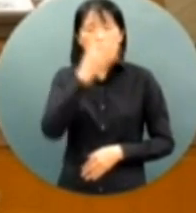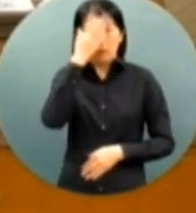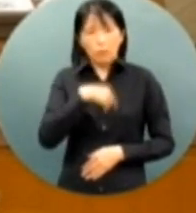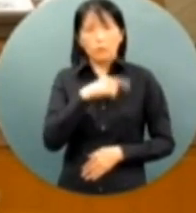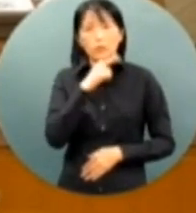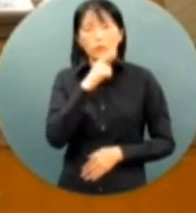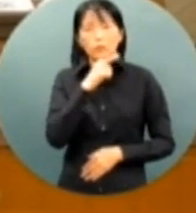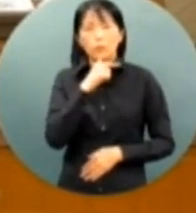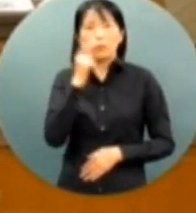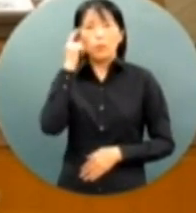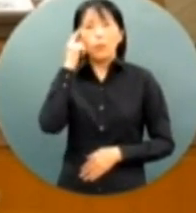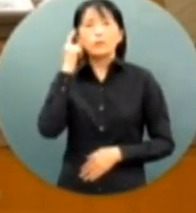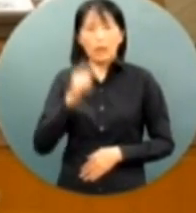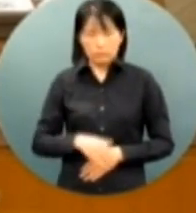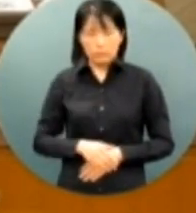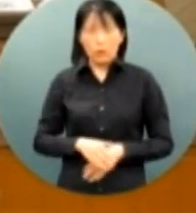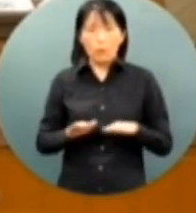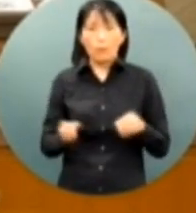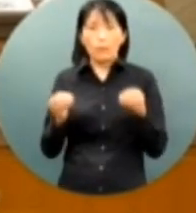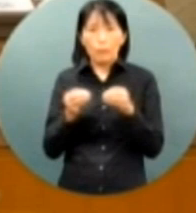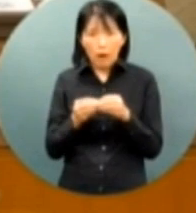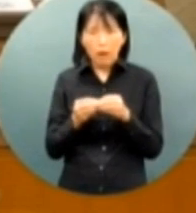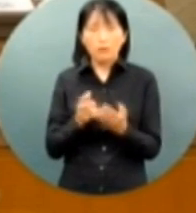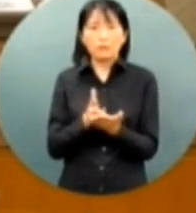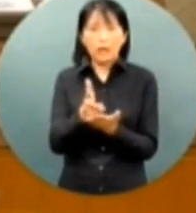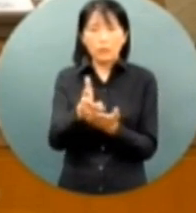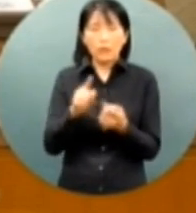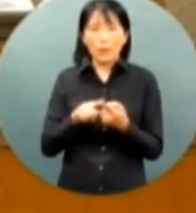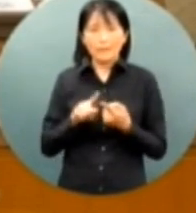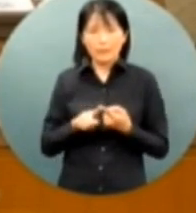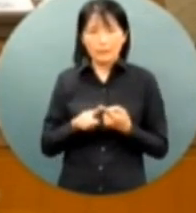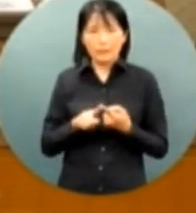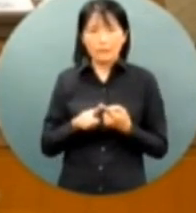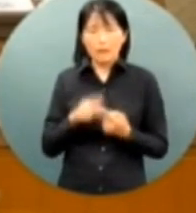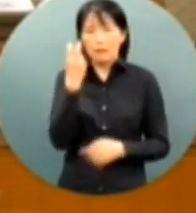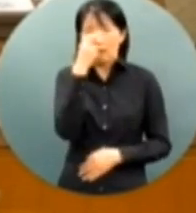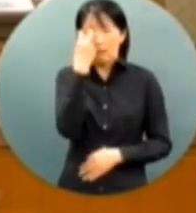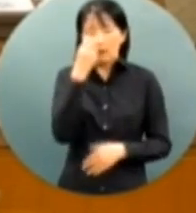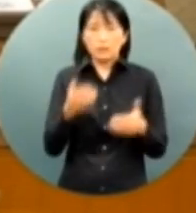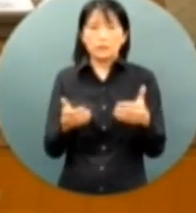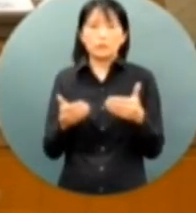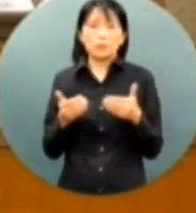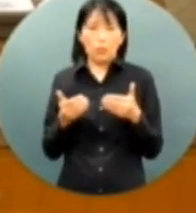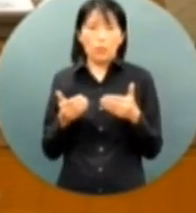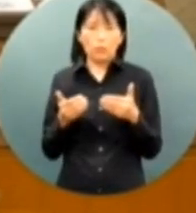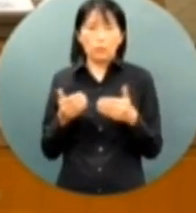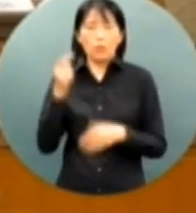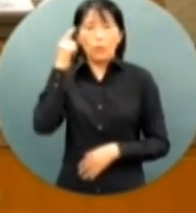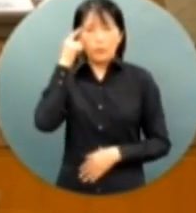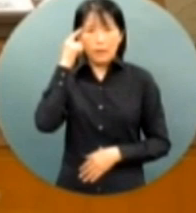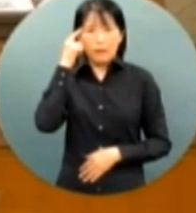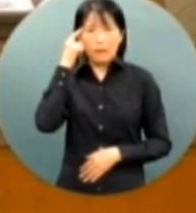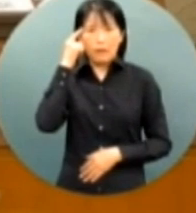なと思ったものですから、この機会にガイドラインに沿って点検をしてみる必要があるのではないか、そのように思